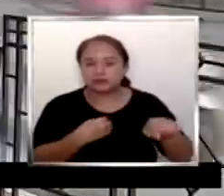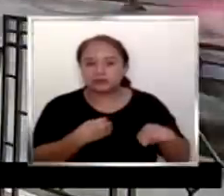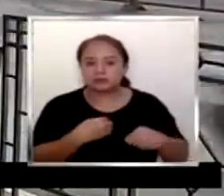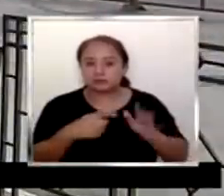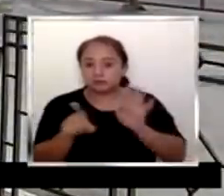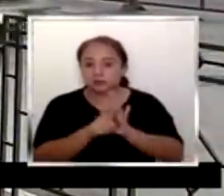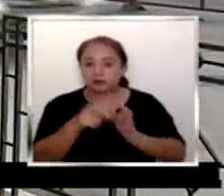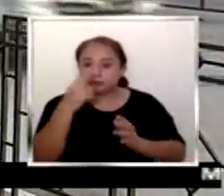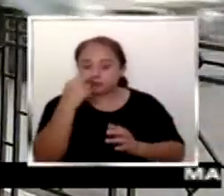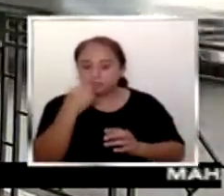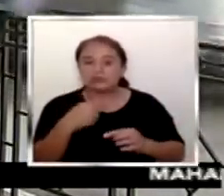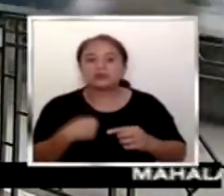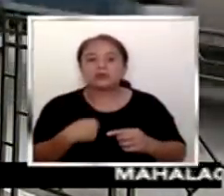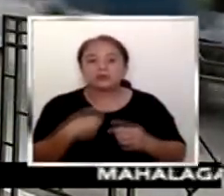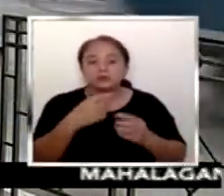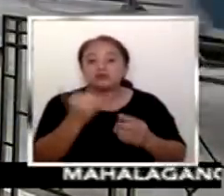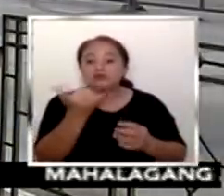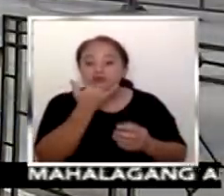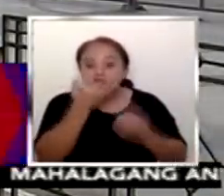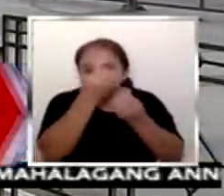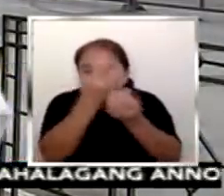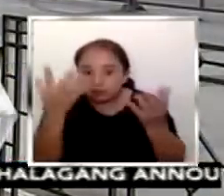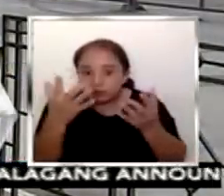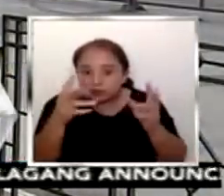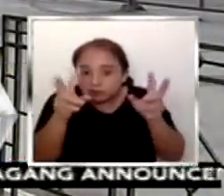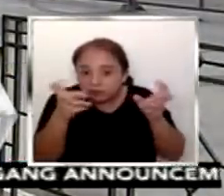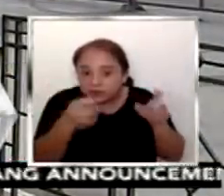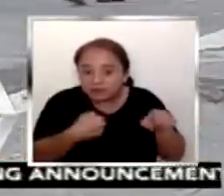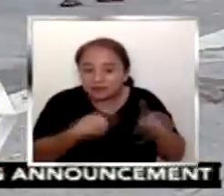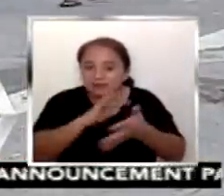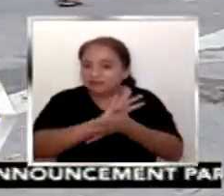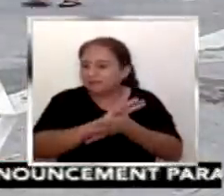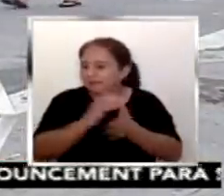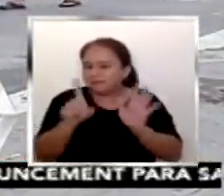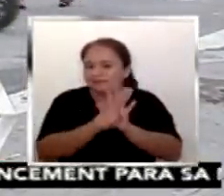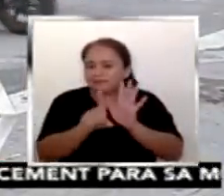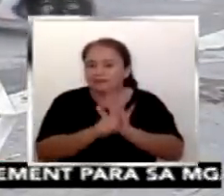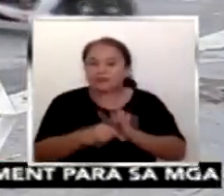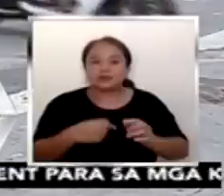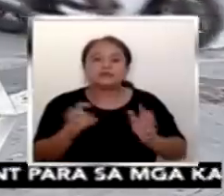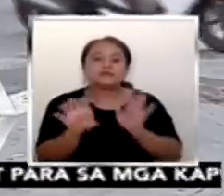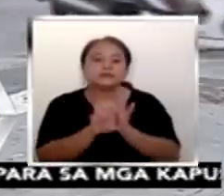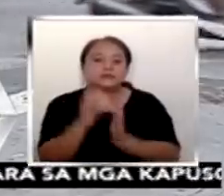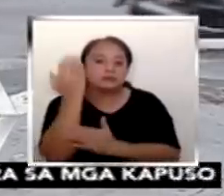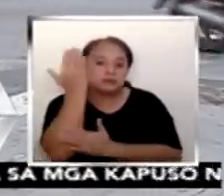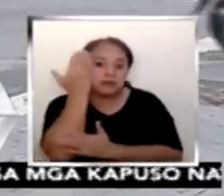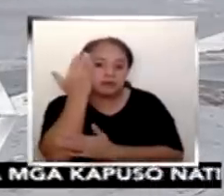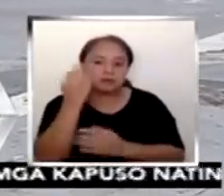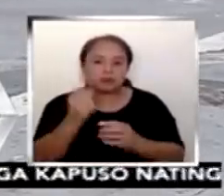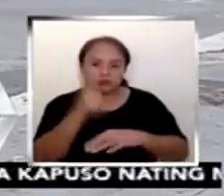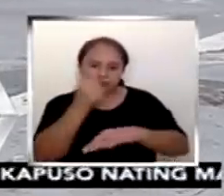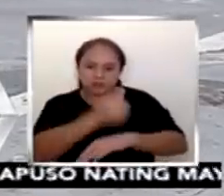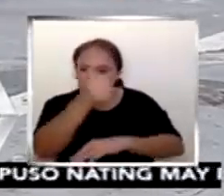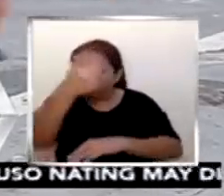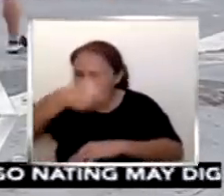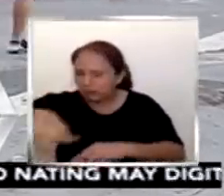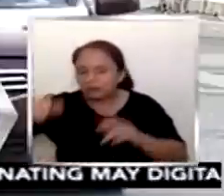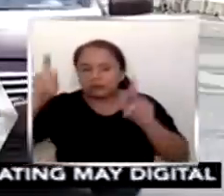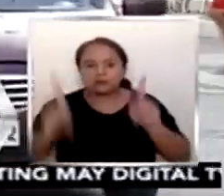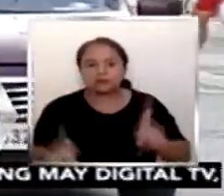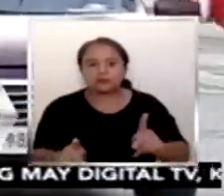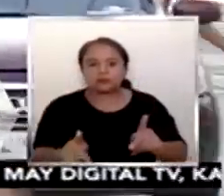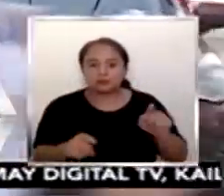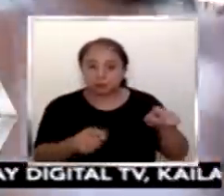magkalat ng maling impormasyon tungkol sa sakit. Kabilang po dyan ang pagpapanggap o pag-aakusa kanino man ng pagiging